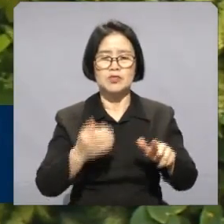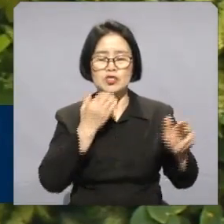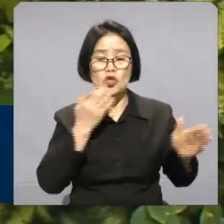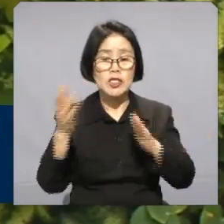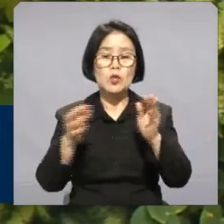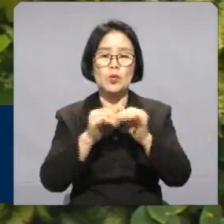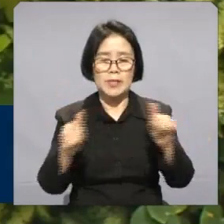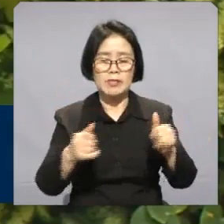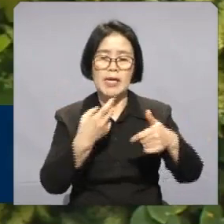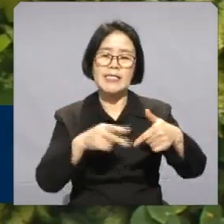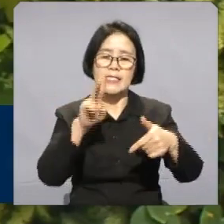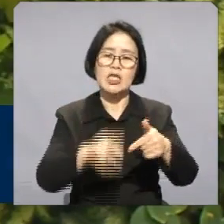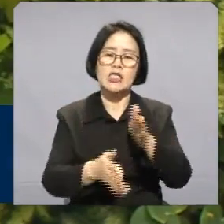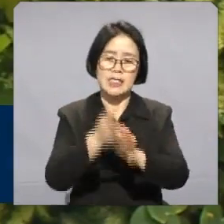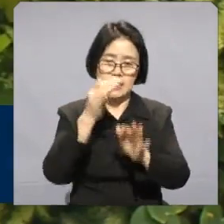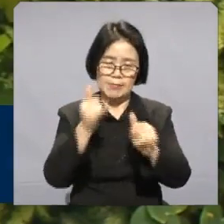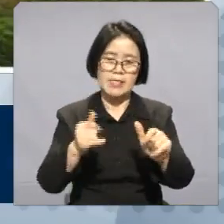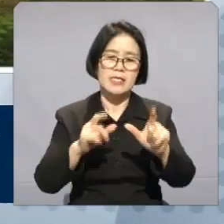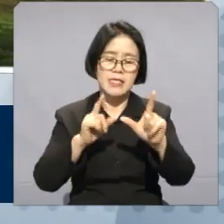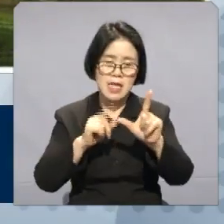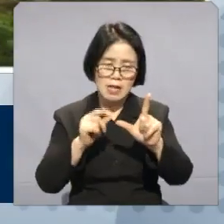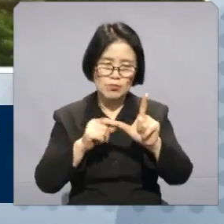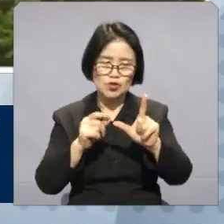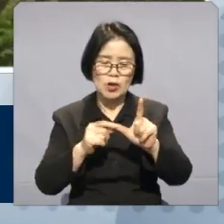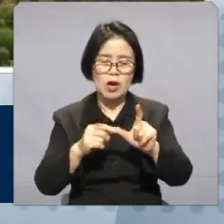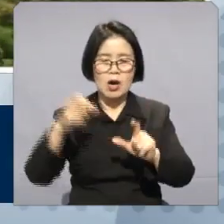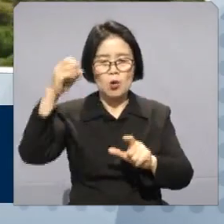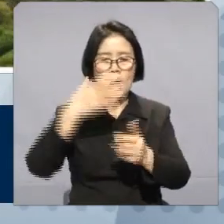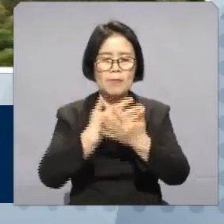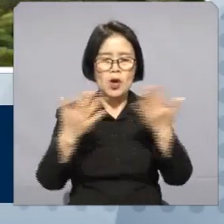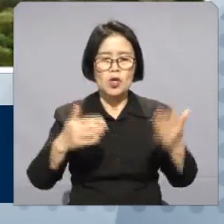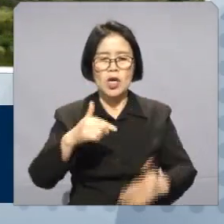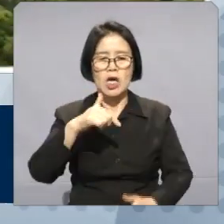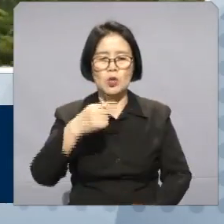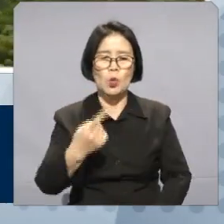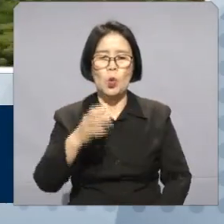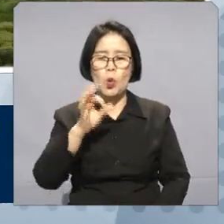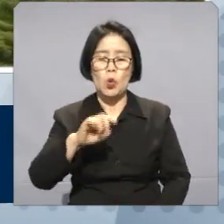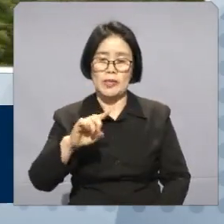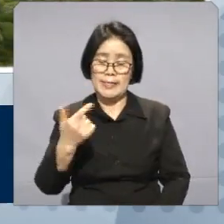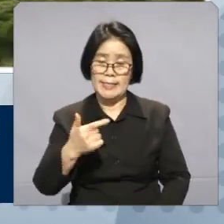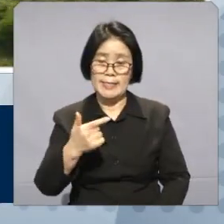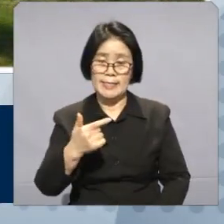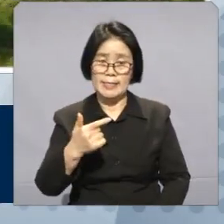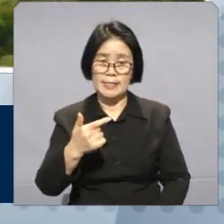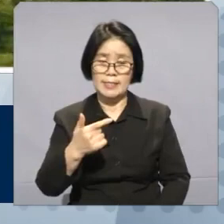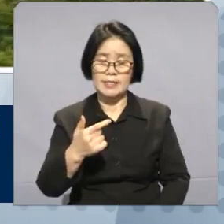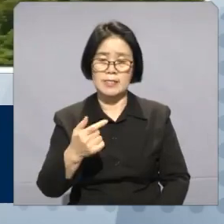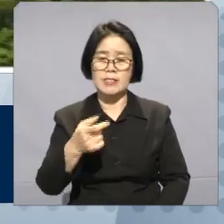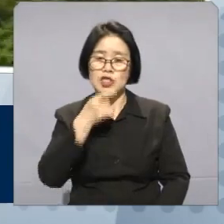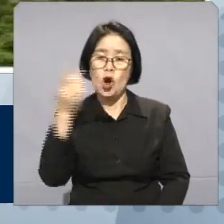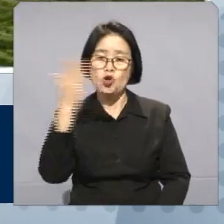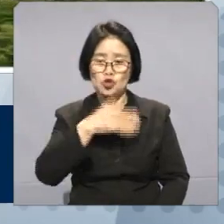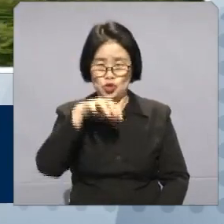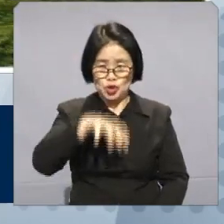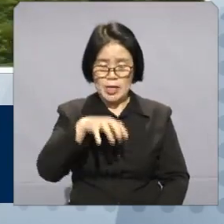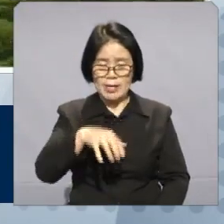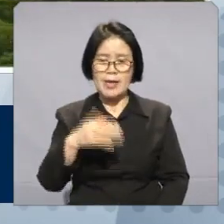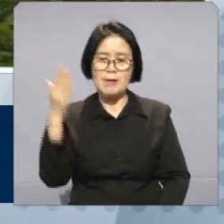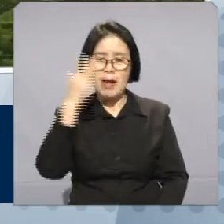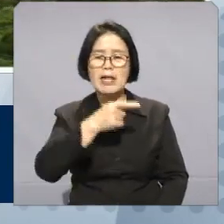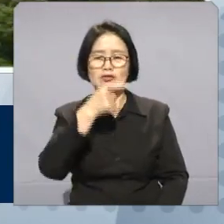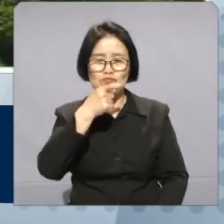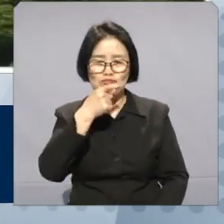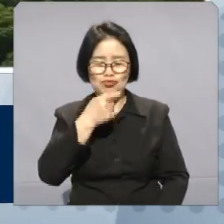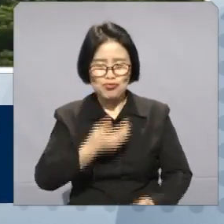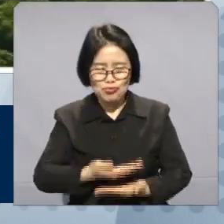경기도민과 인천시민 일부가 광명시 노은사동 광역시 노은정수장에 맑은